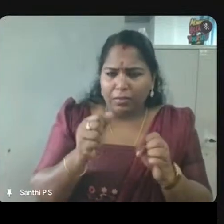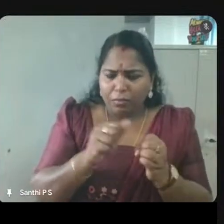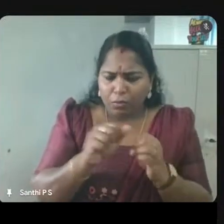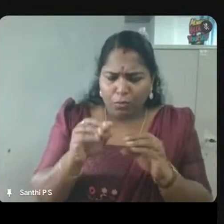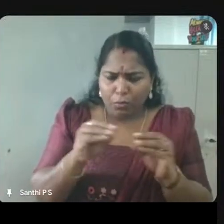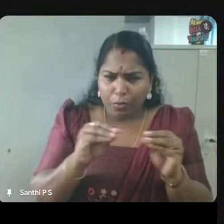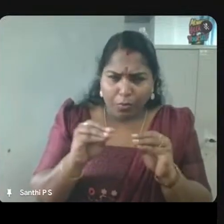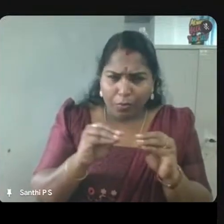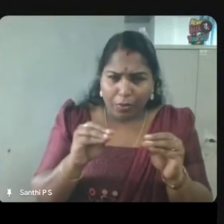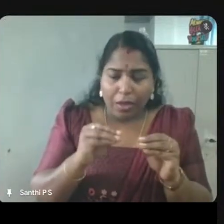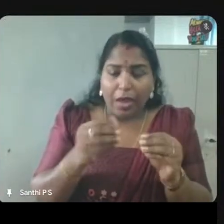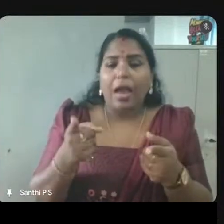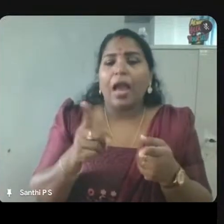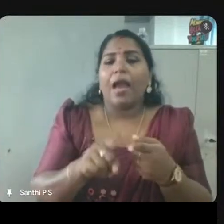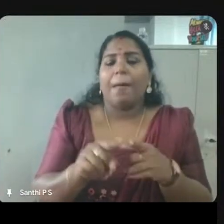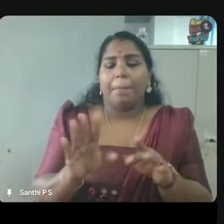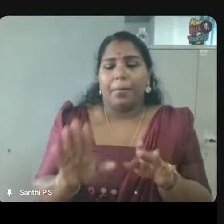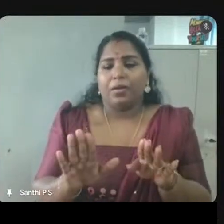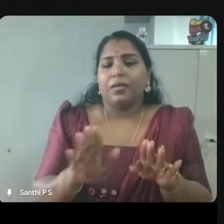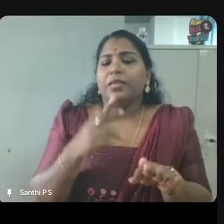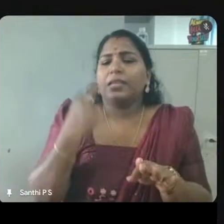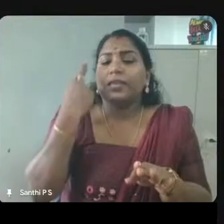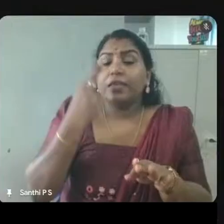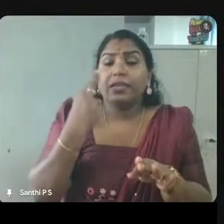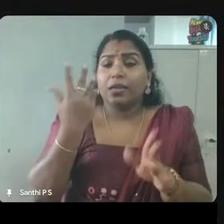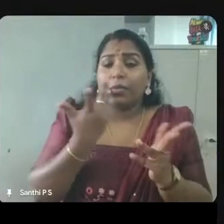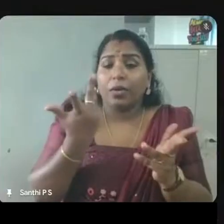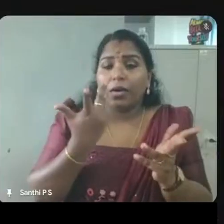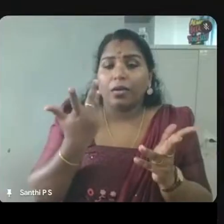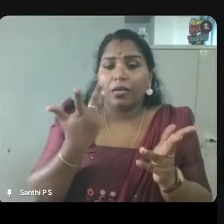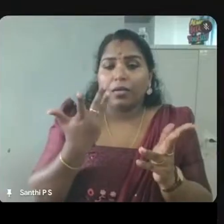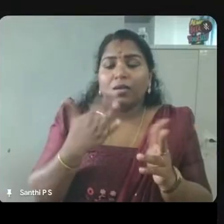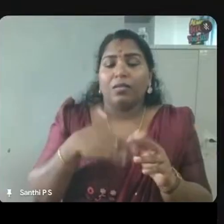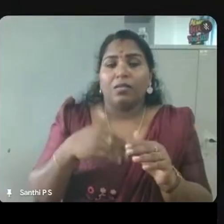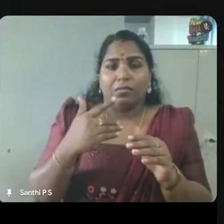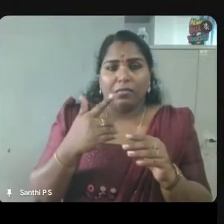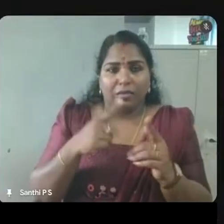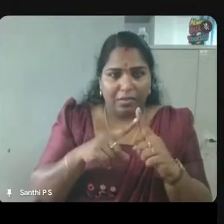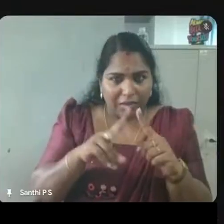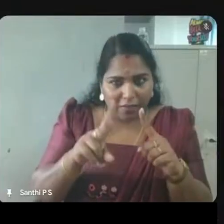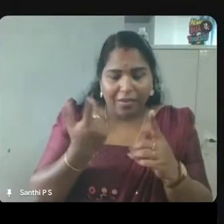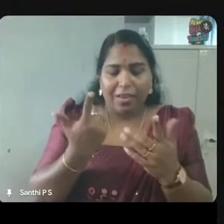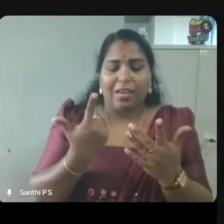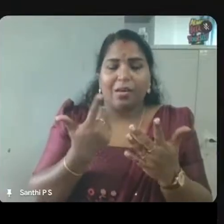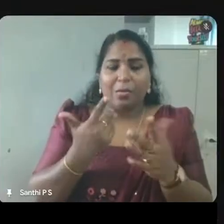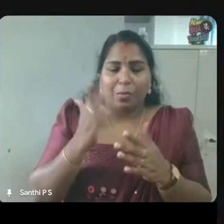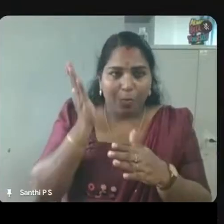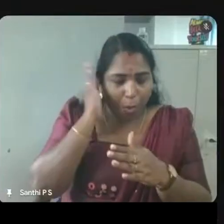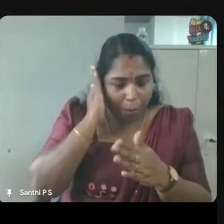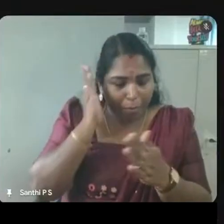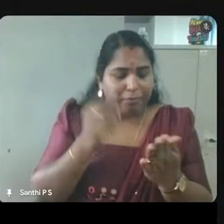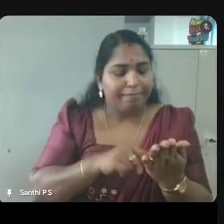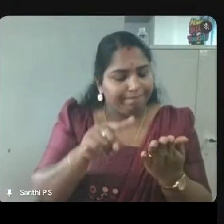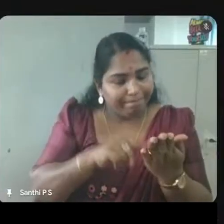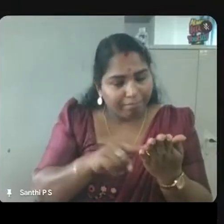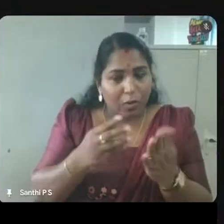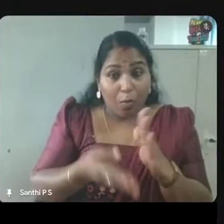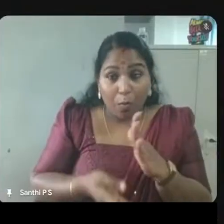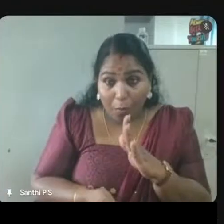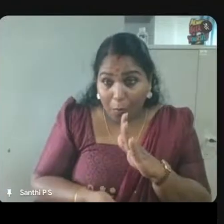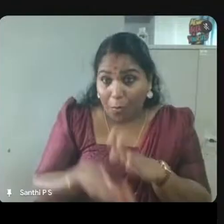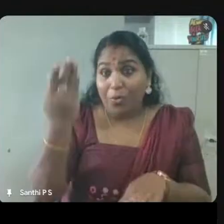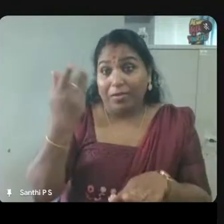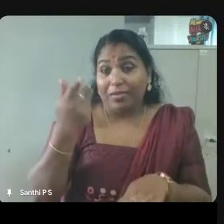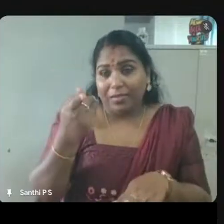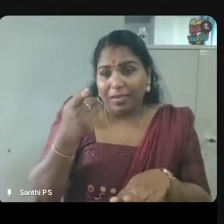കാരണങ്ങൾ ഏറ്റവും പ്രധാനം ഞാൻ നേരത്തെ പറഞ്ഞ ഡിജിറ്റൽ സ്ട്രെയിൻ തന്നെയാണ്. ഐ സ്ട്രെയിൻ നമ്മൾ ഒഴിവാക്കുക. സോ അതിന് ഞാൻ ഈ പറഞ്ഞ കാര്യങ്ങളെല്ലാം